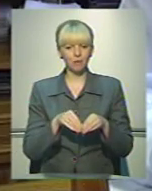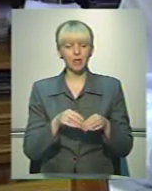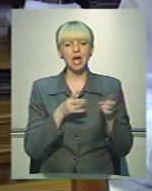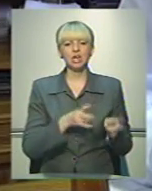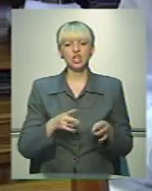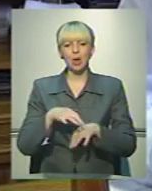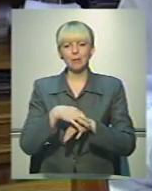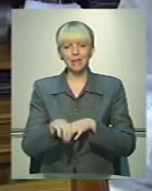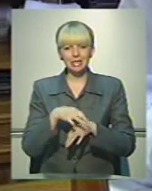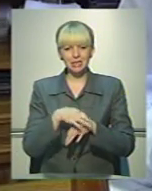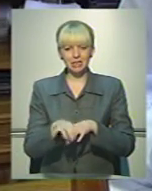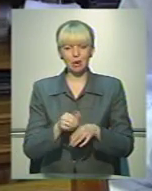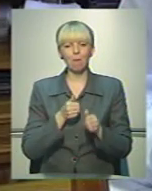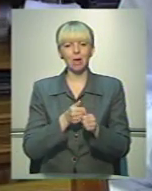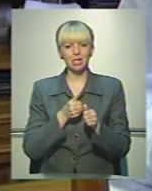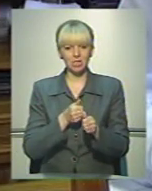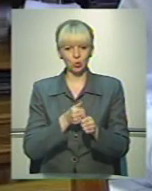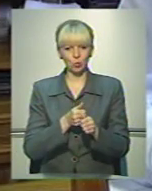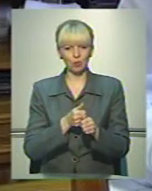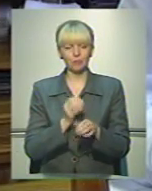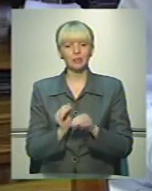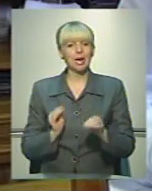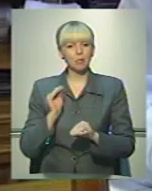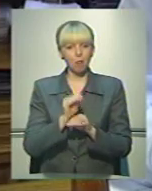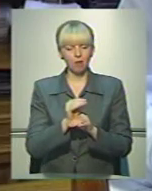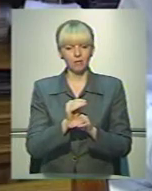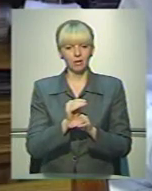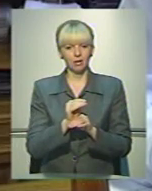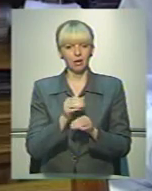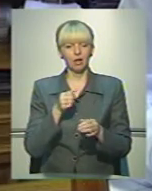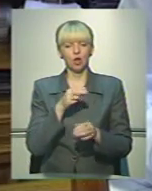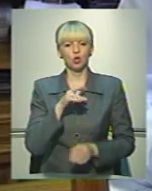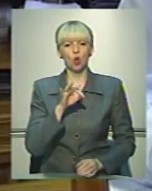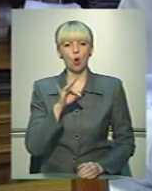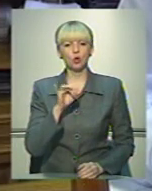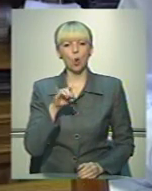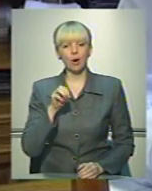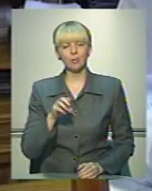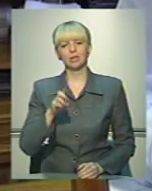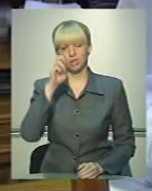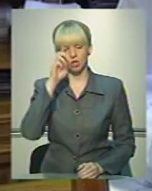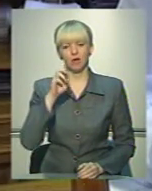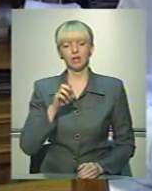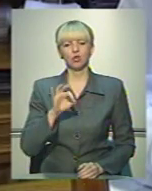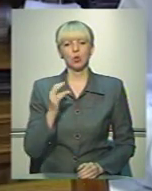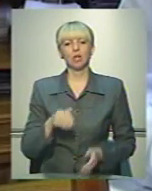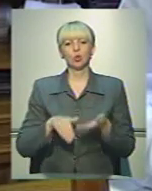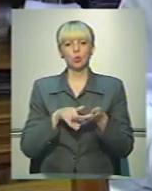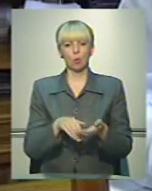жертвам нацистських переслідувань, надбавки донорам і державна соціальна допомога